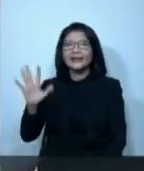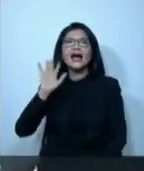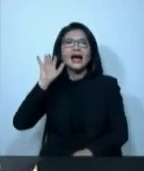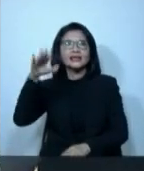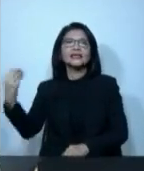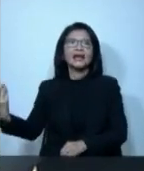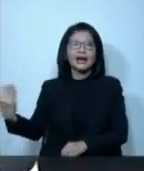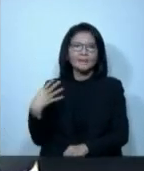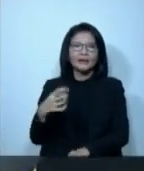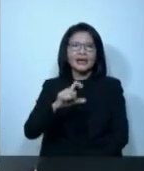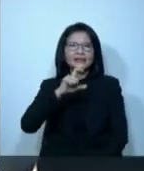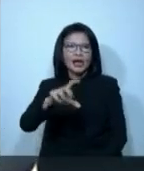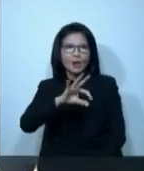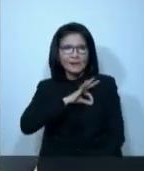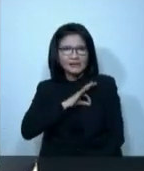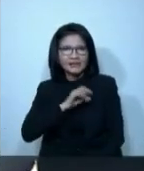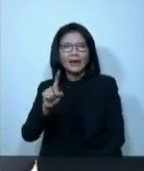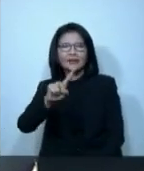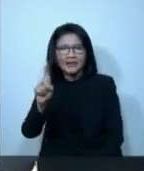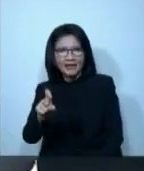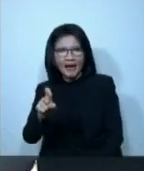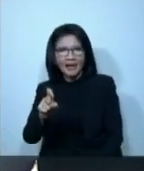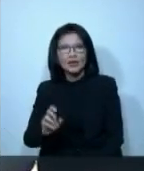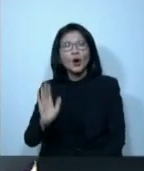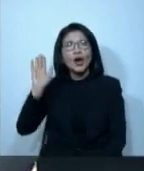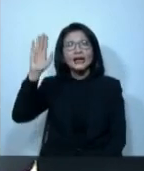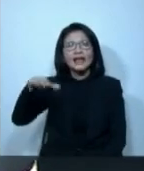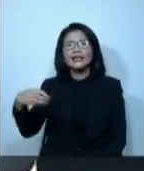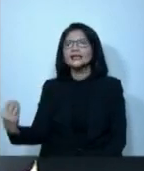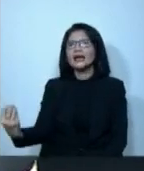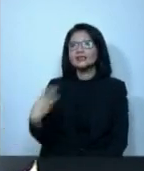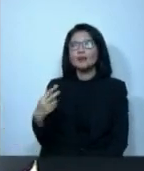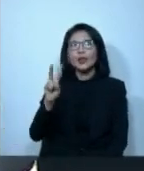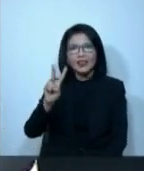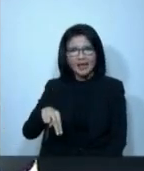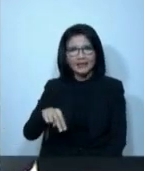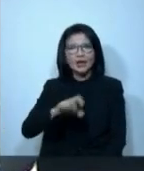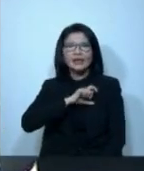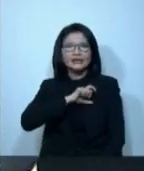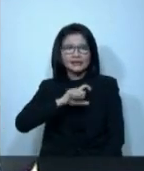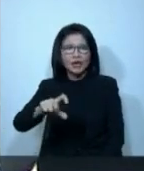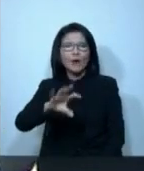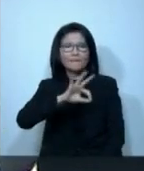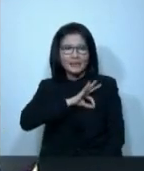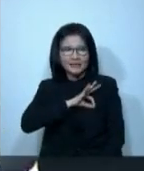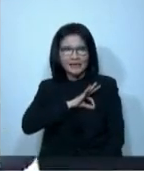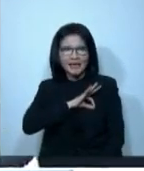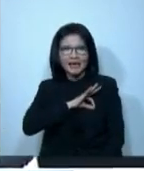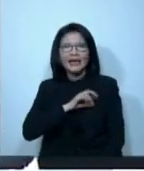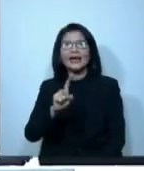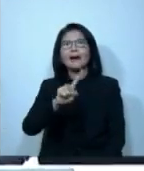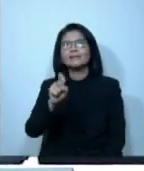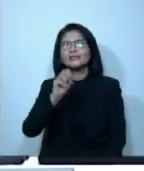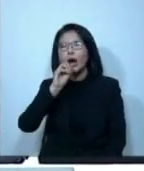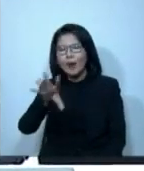ditanggapi oleh capres penanya, untuk kemudian direspon kembali oleh calon presiden yang